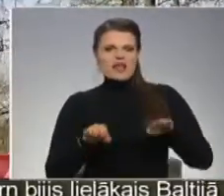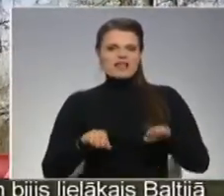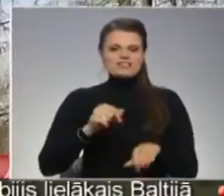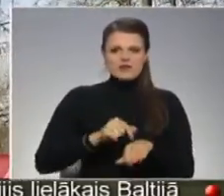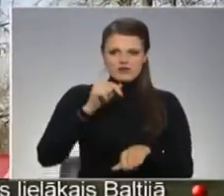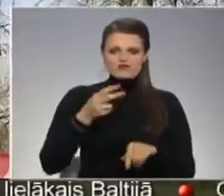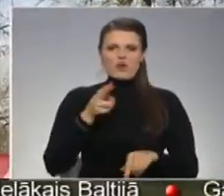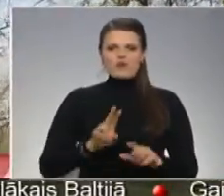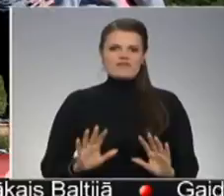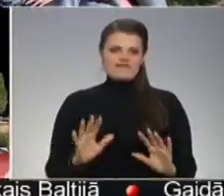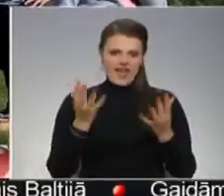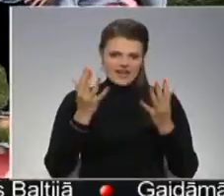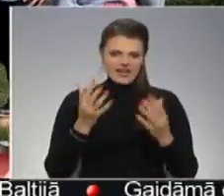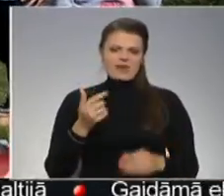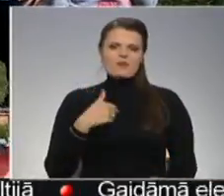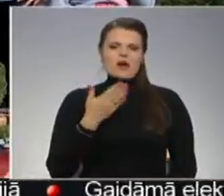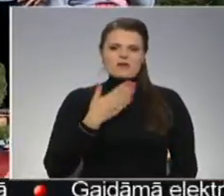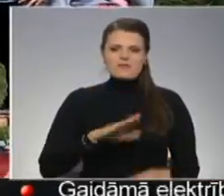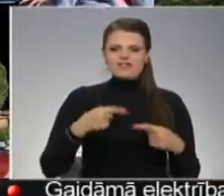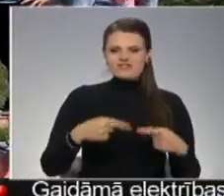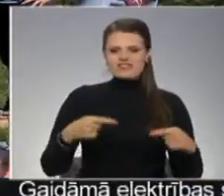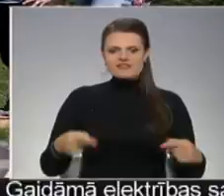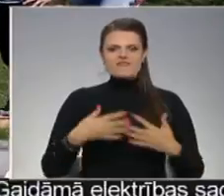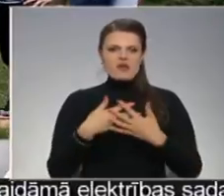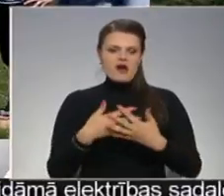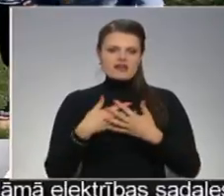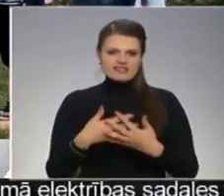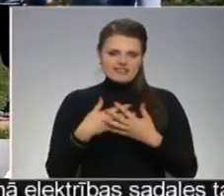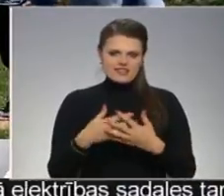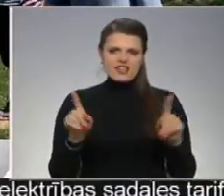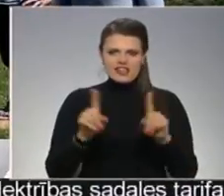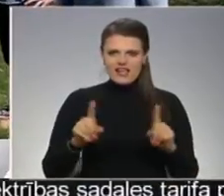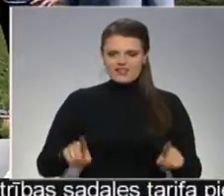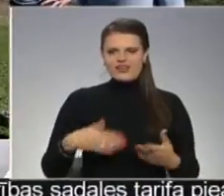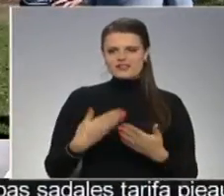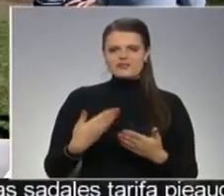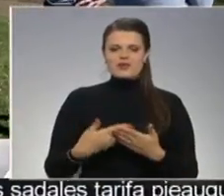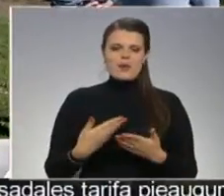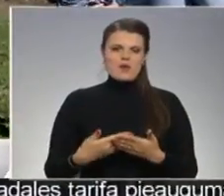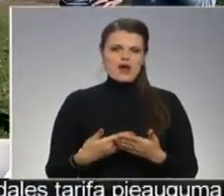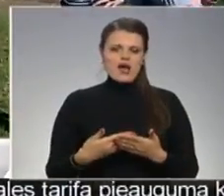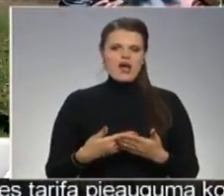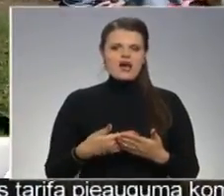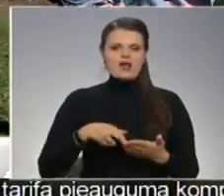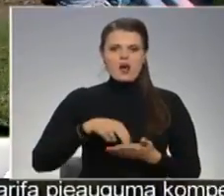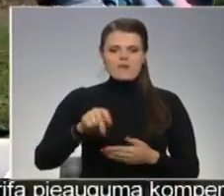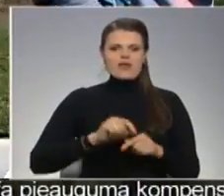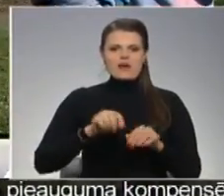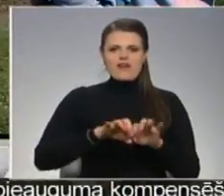un veiklību. Patīk visādas aktivitātes, tā piemēram, iet pāri